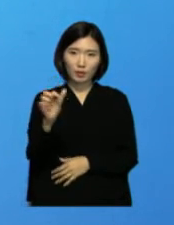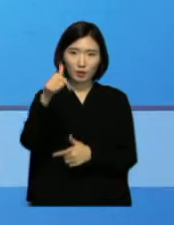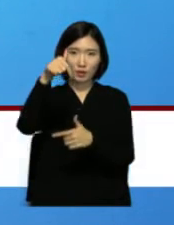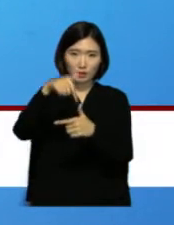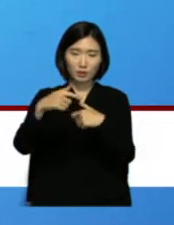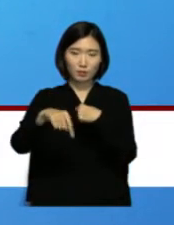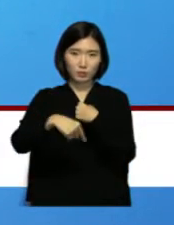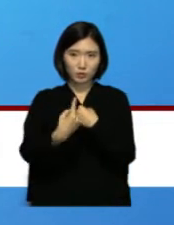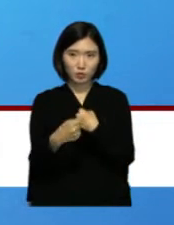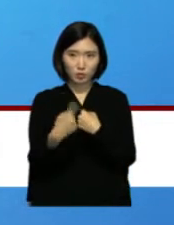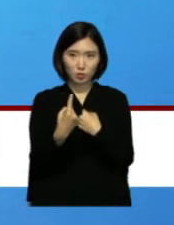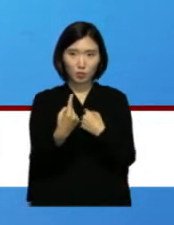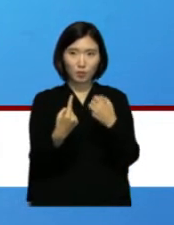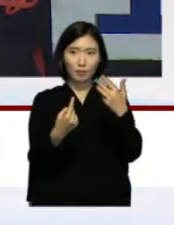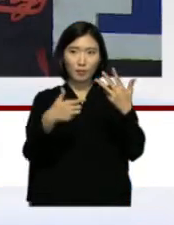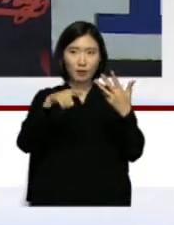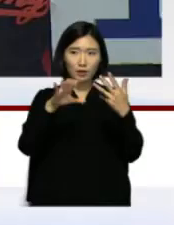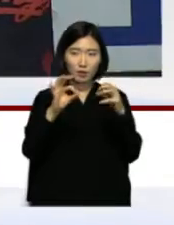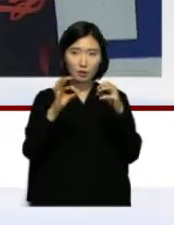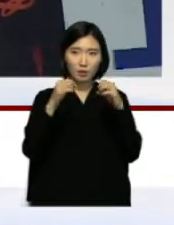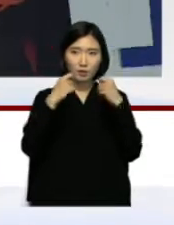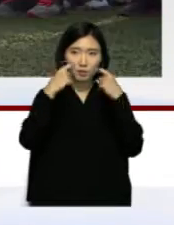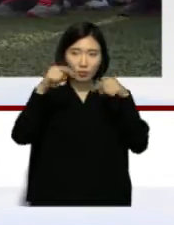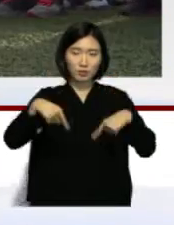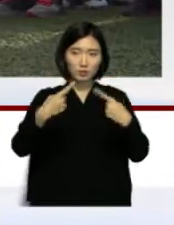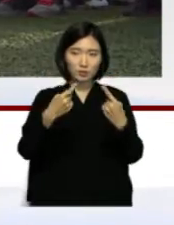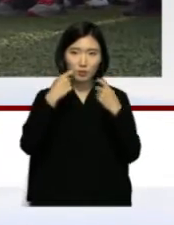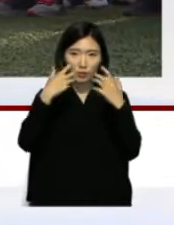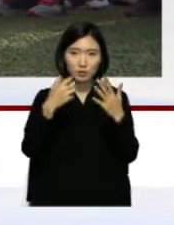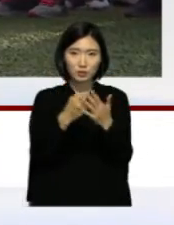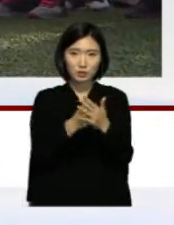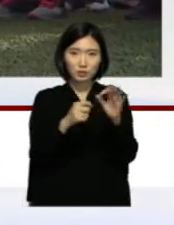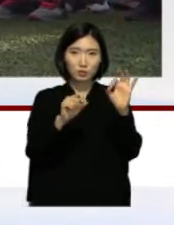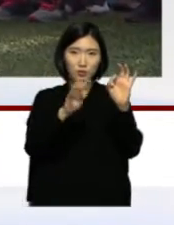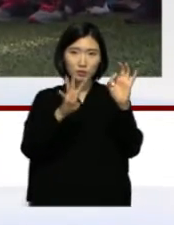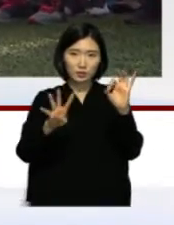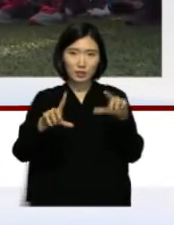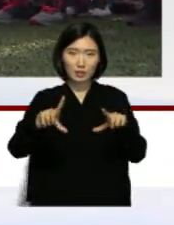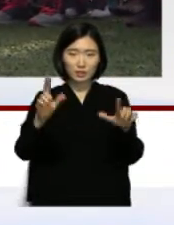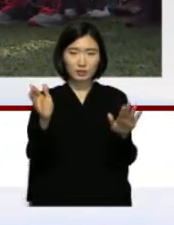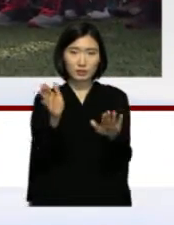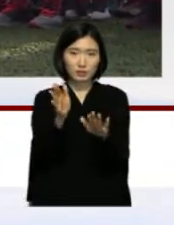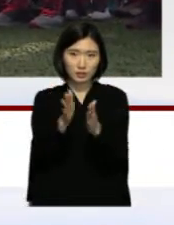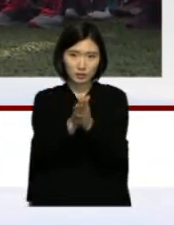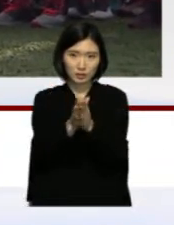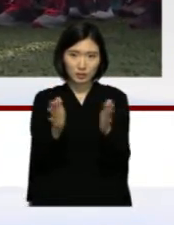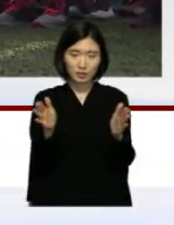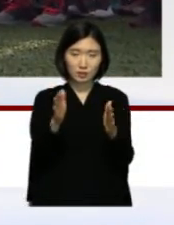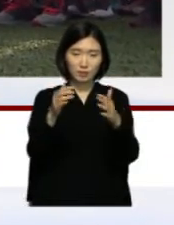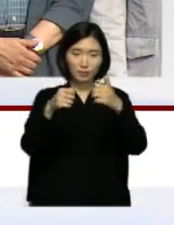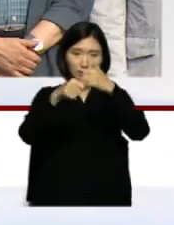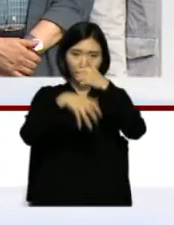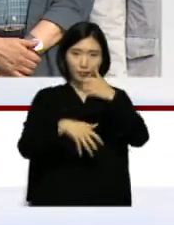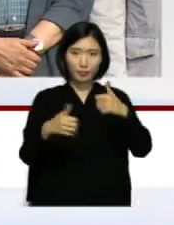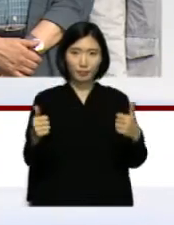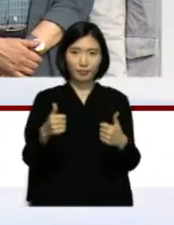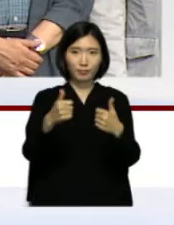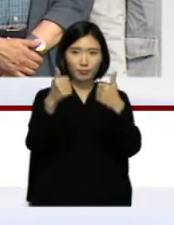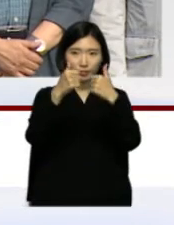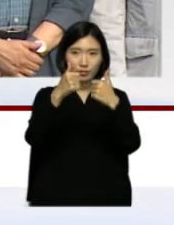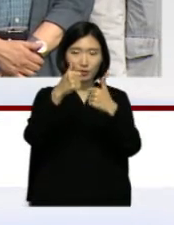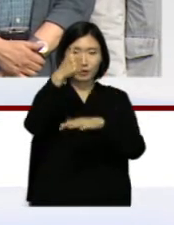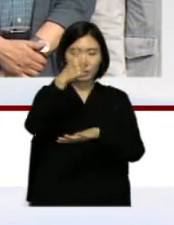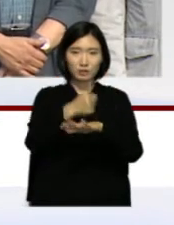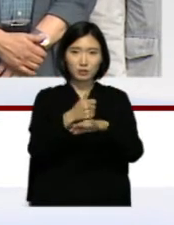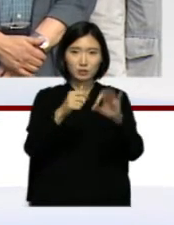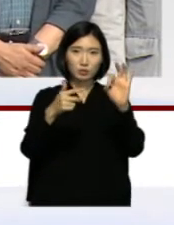부전승으로 8강에 이미 진출했습니다 나머지 팀들은 10월 4일을 시작으로 토너먼트 승부를 겨룬 이다 그리고 최종 결승전은 10월